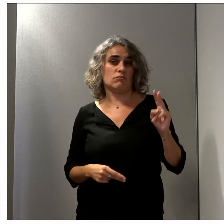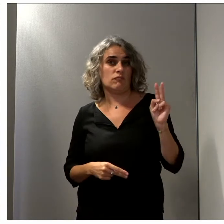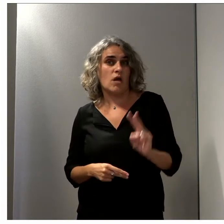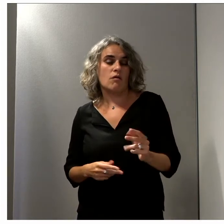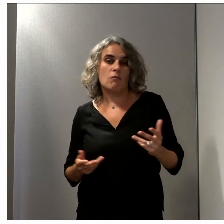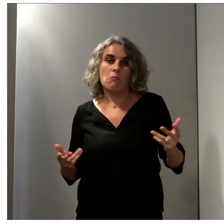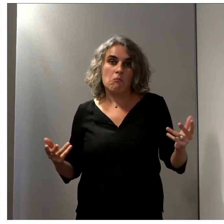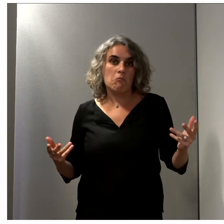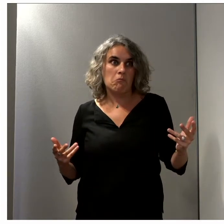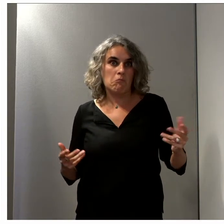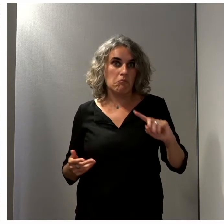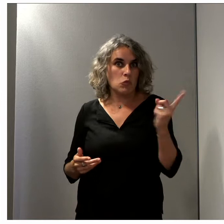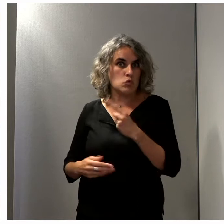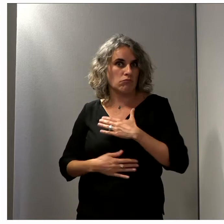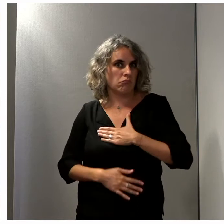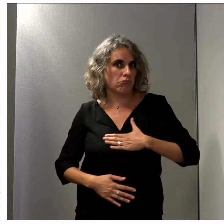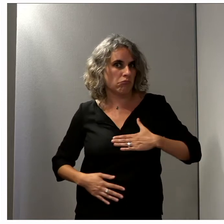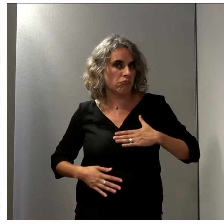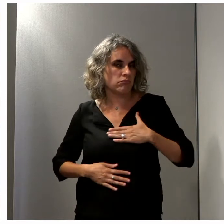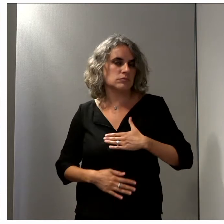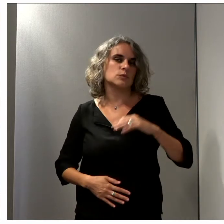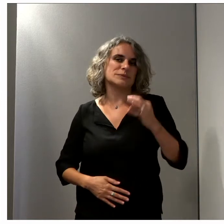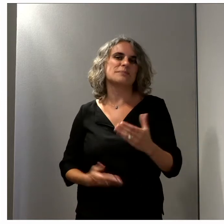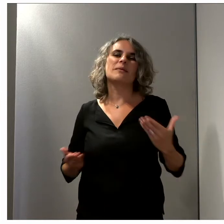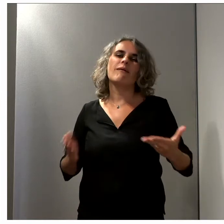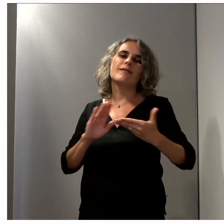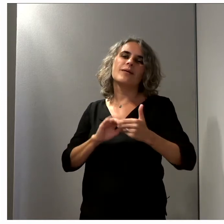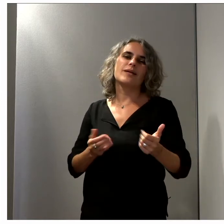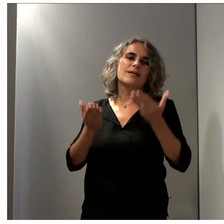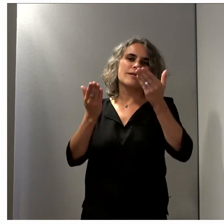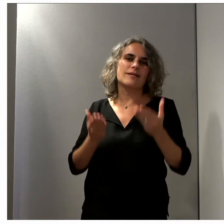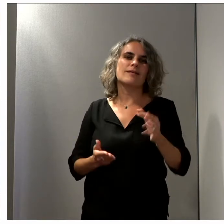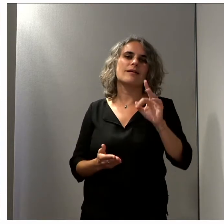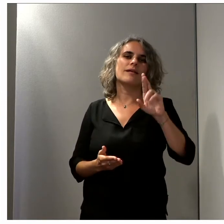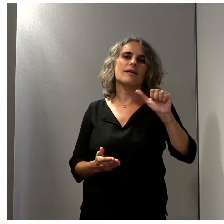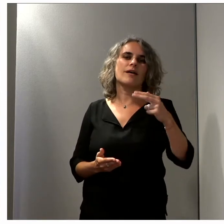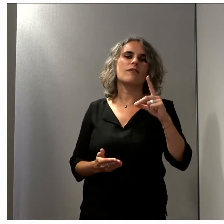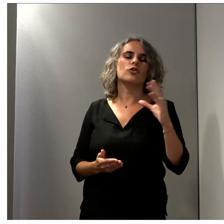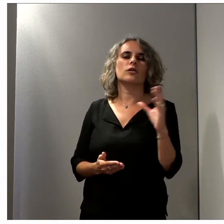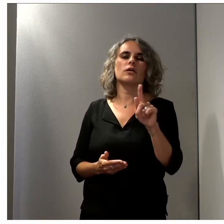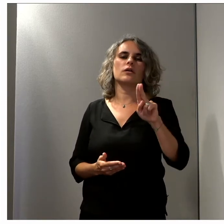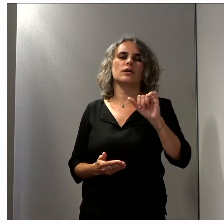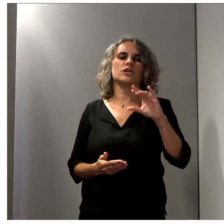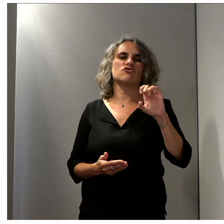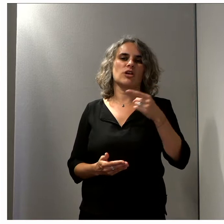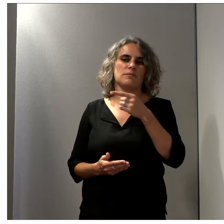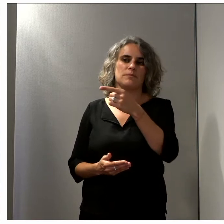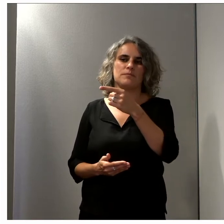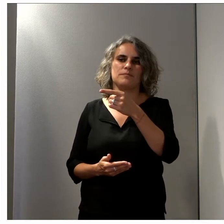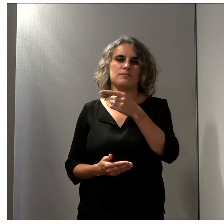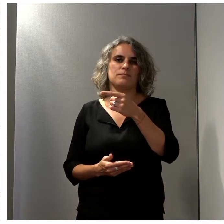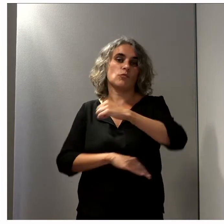je pense, à la satisfaction générale. Donc maintenant, je passe la parole à Franck Guichet, qui va nous expliquer un petit